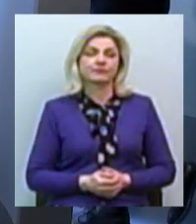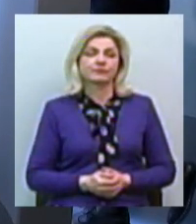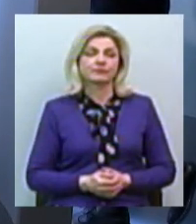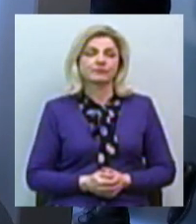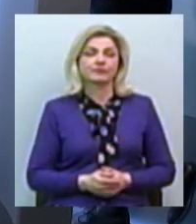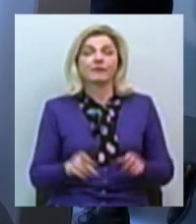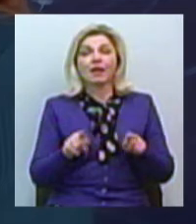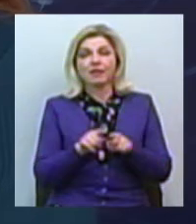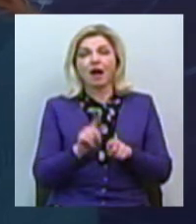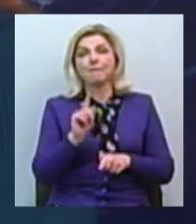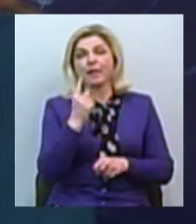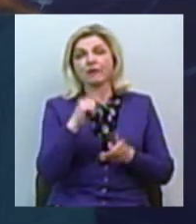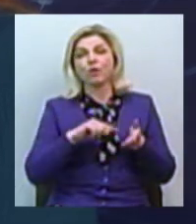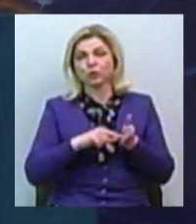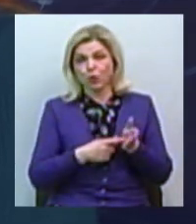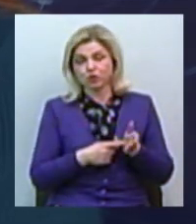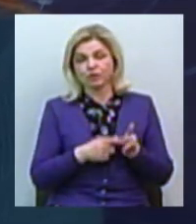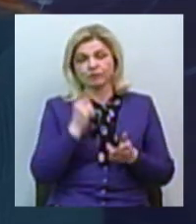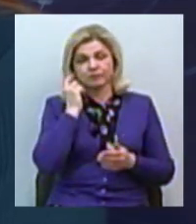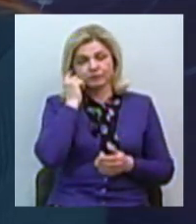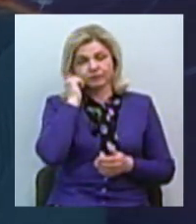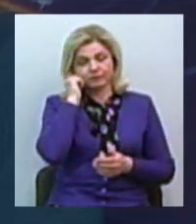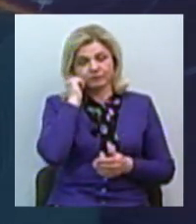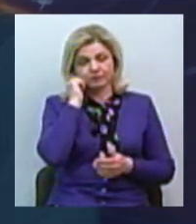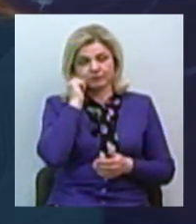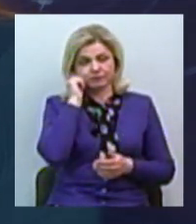така перша точка наша, важлива точка